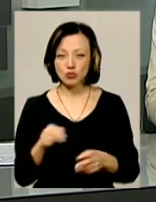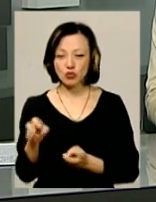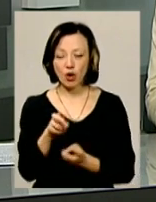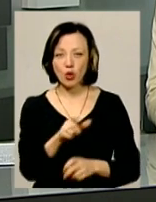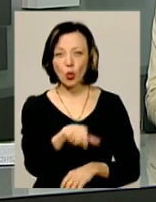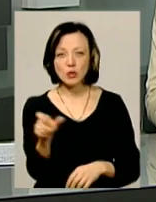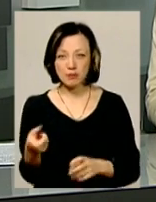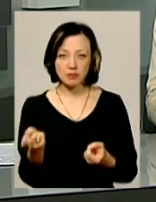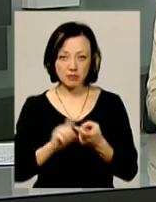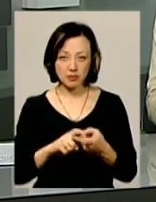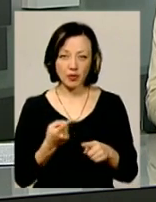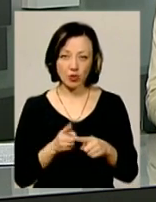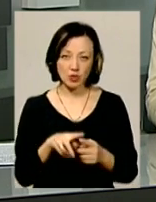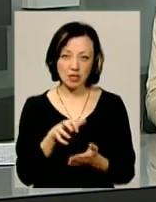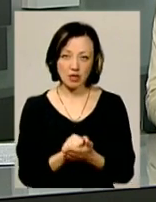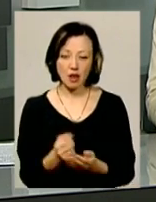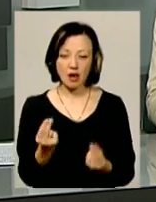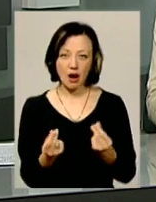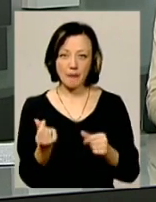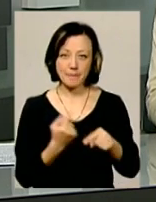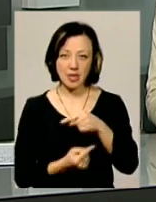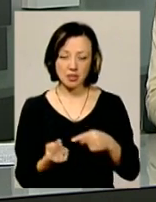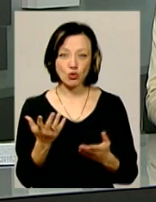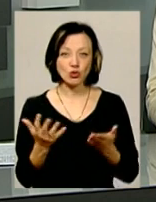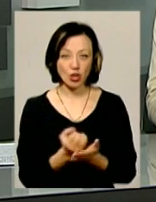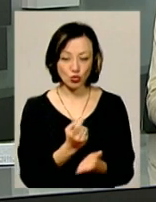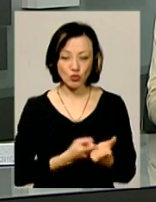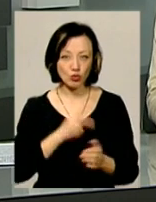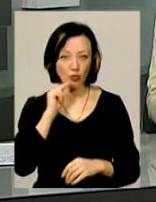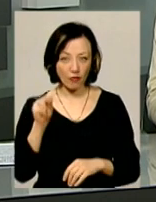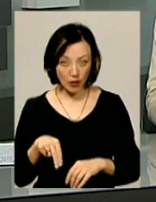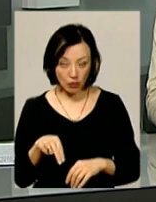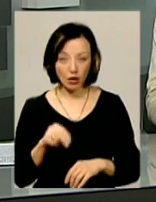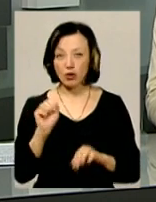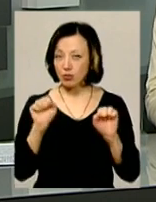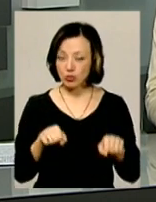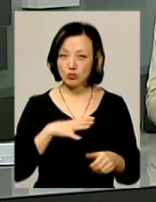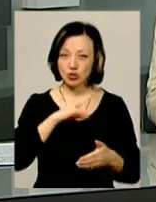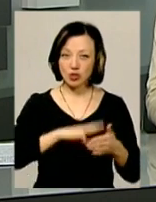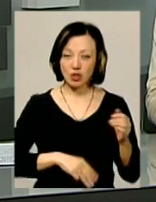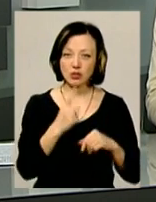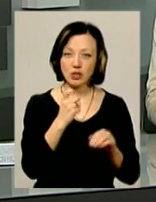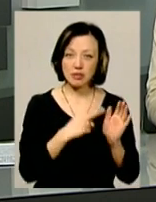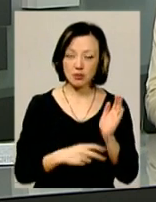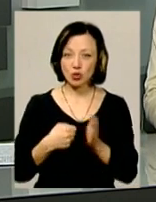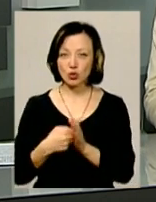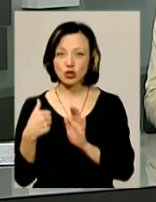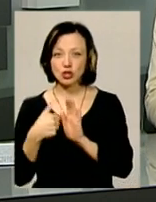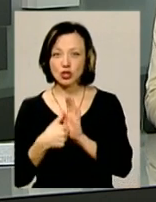осіб, які причетні до заняття гральним бізнесом. Якщо їх знайдуть та доведуть провину, на них можуть накласти штраф від 170